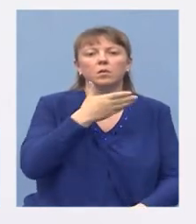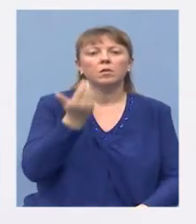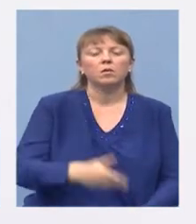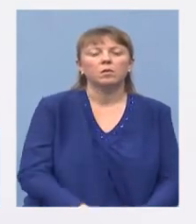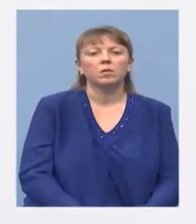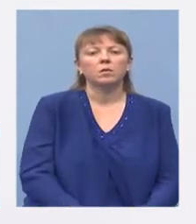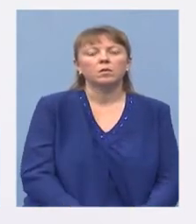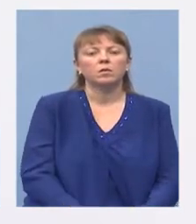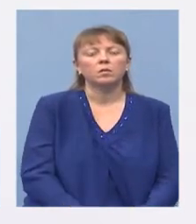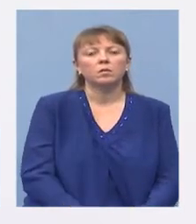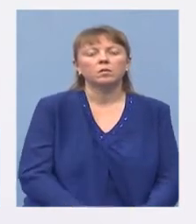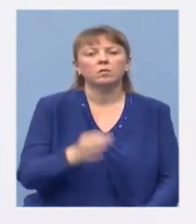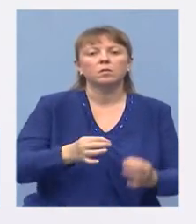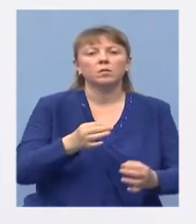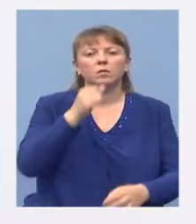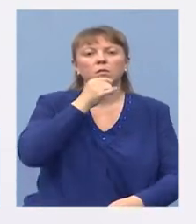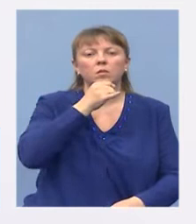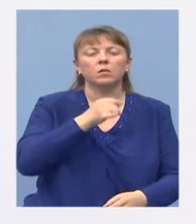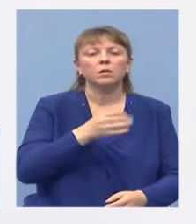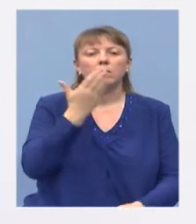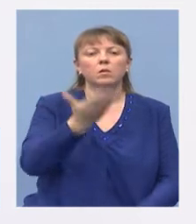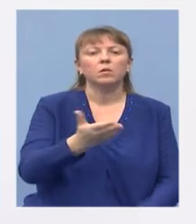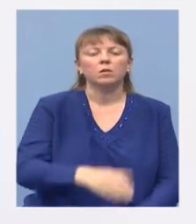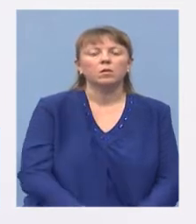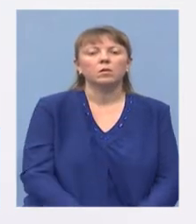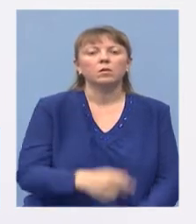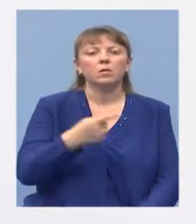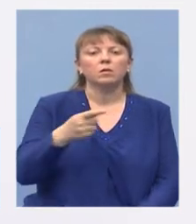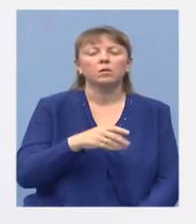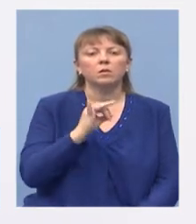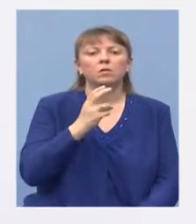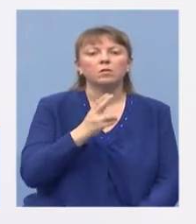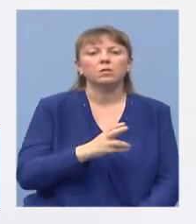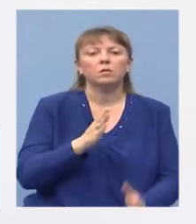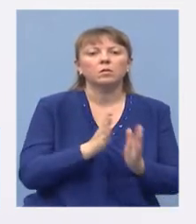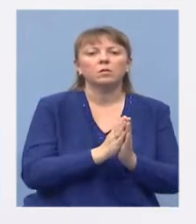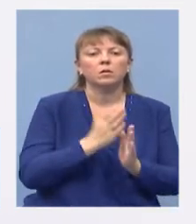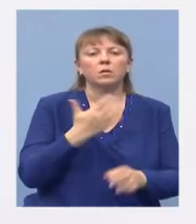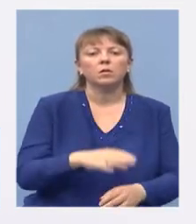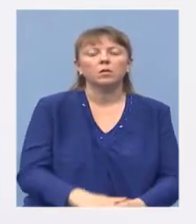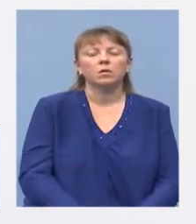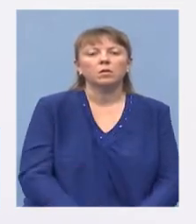и судебные органы не могут предъявить те или иные исковые требования, или сам